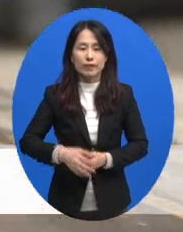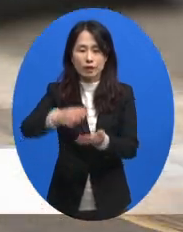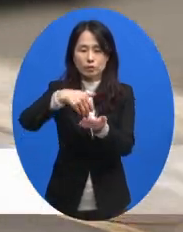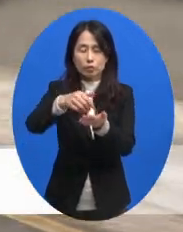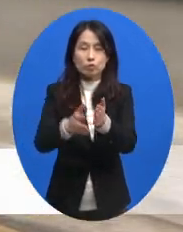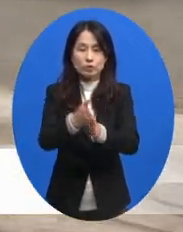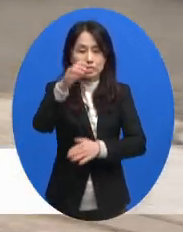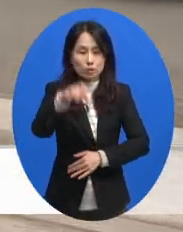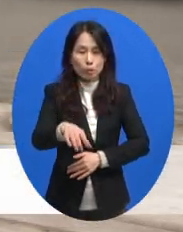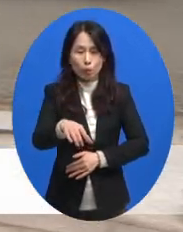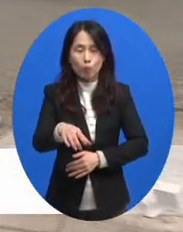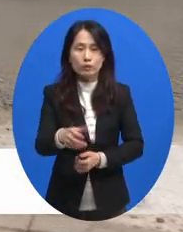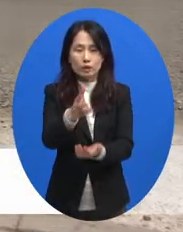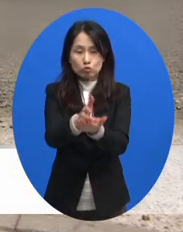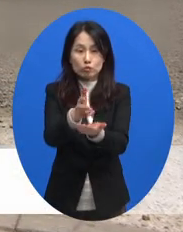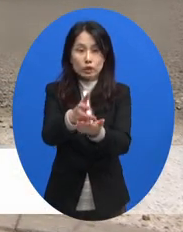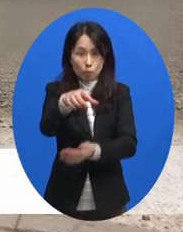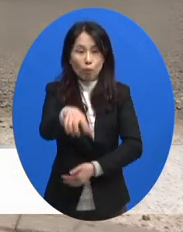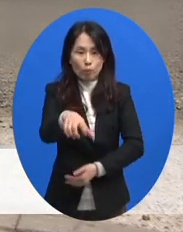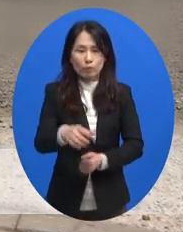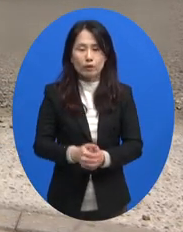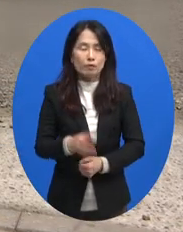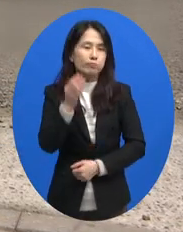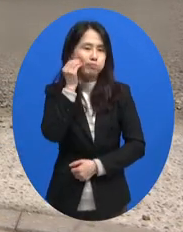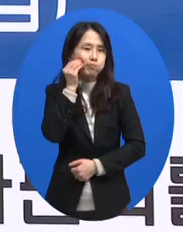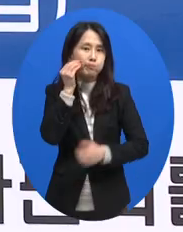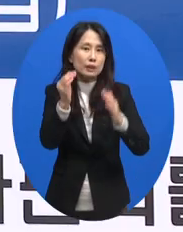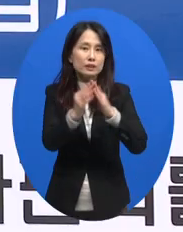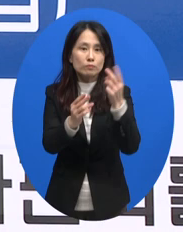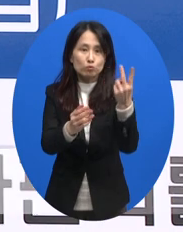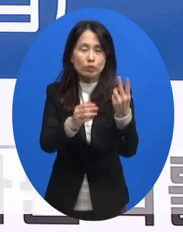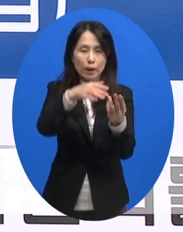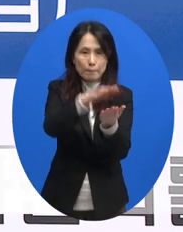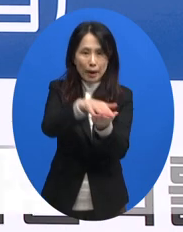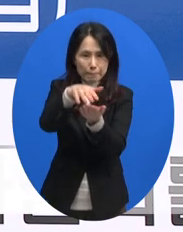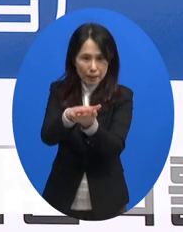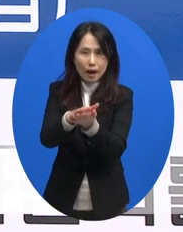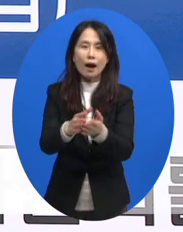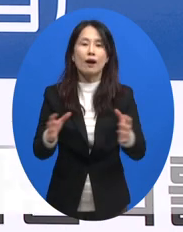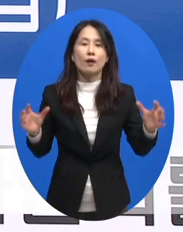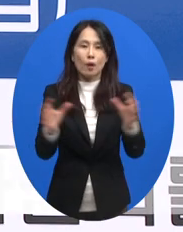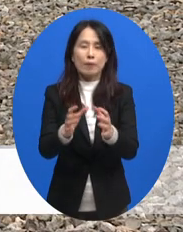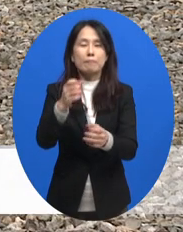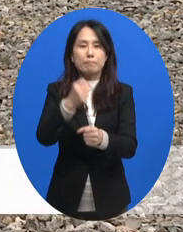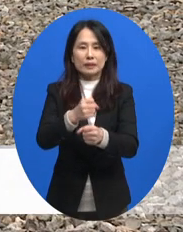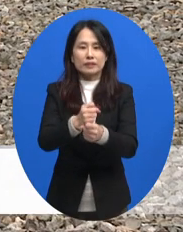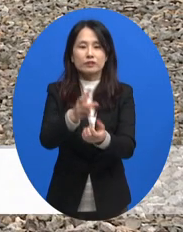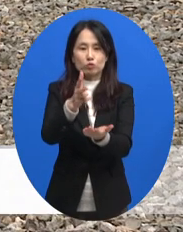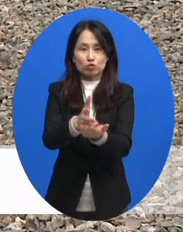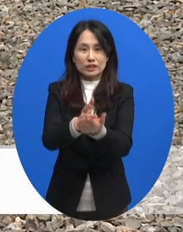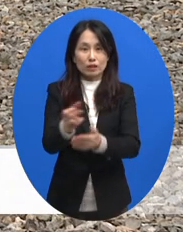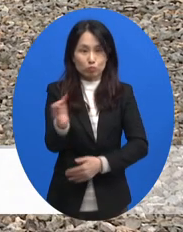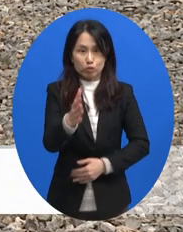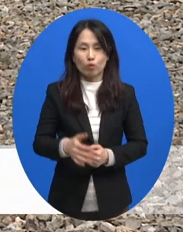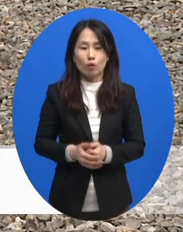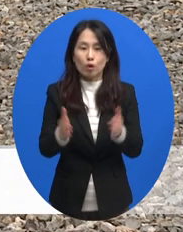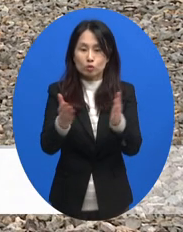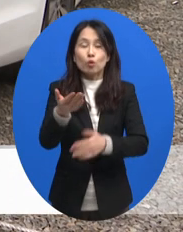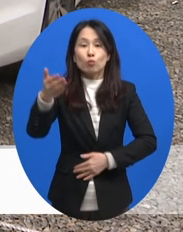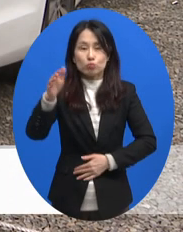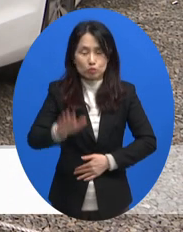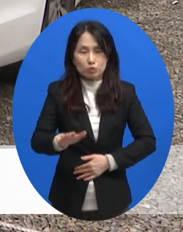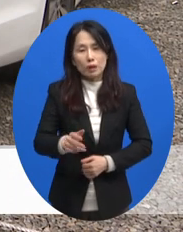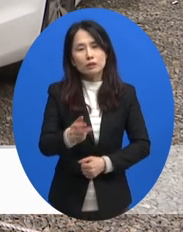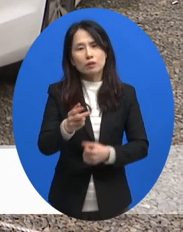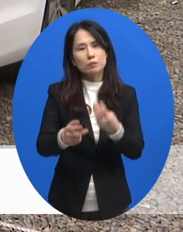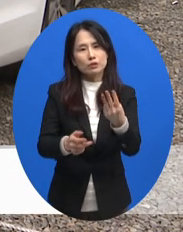동두천시 생연동의 한 주차장 방치된 빈집 두 곳을 철거하고 만든 무료 주차장입니다 좁긴 하지만 한 곳당